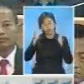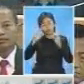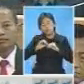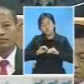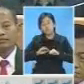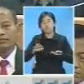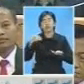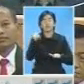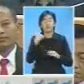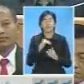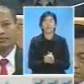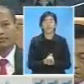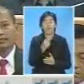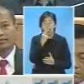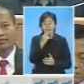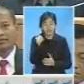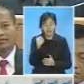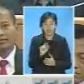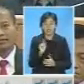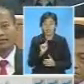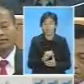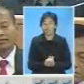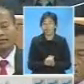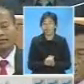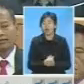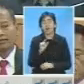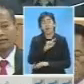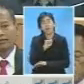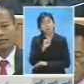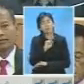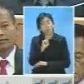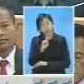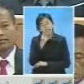ไปแล้วท่านจะเห็นครับว่าภายในราวัน2วันนั้น